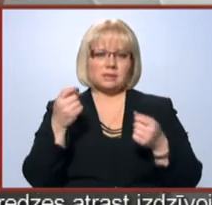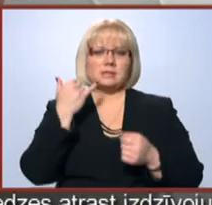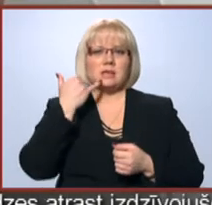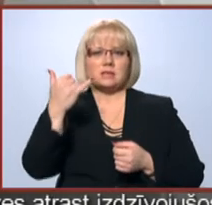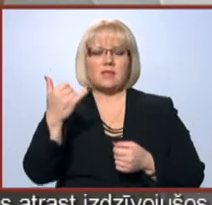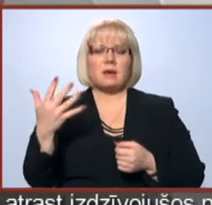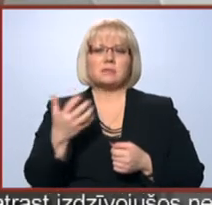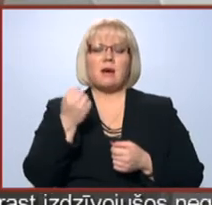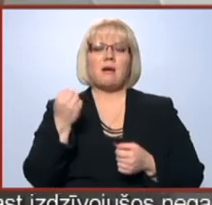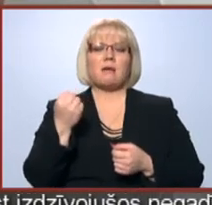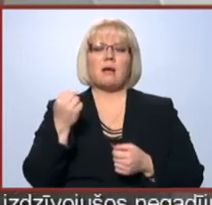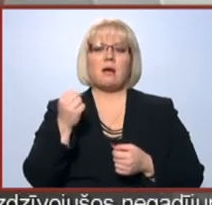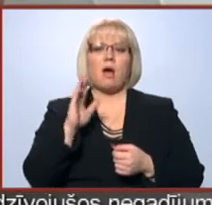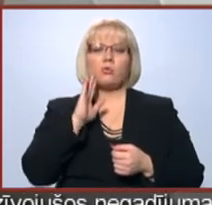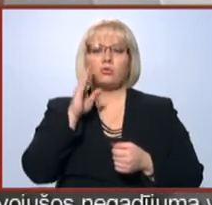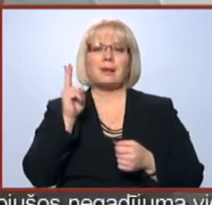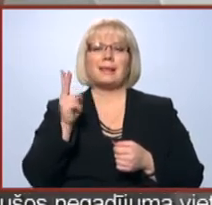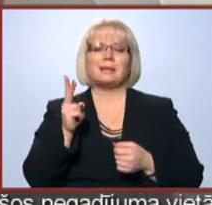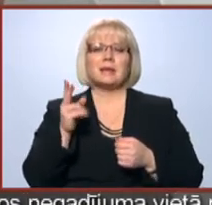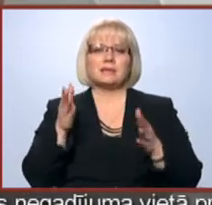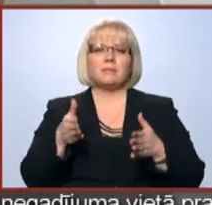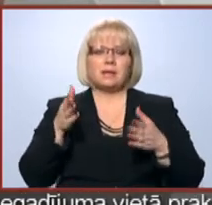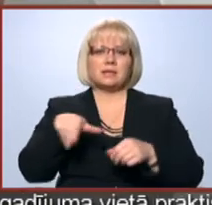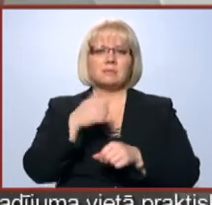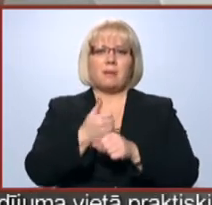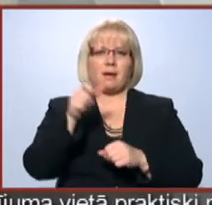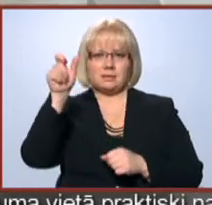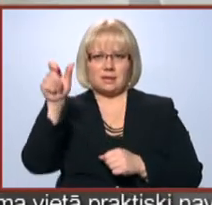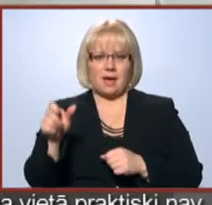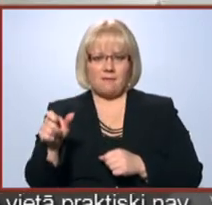sazinājāmies ar Austrumklīniskās universitātes slimnīcas pārstāvi Daci Kārkliņu.